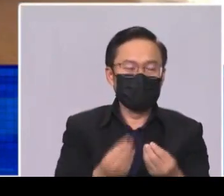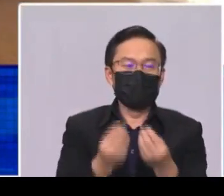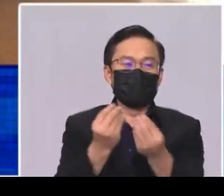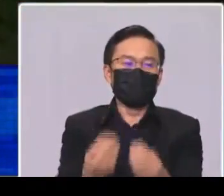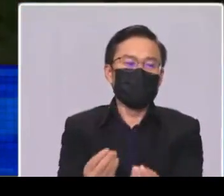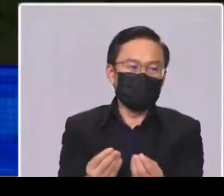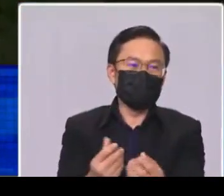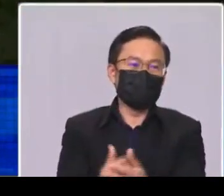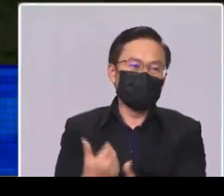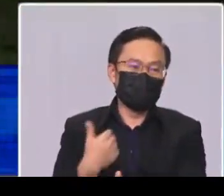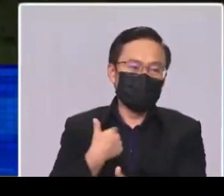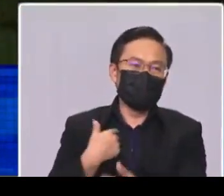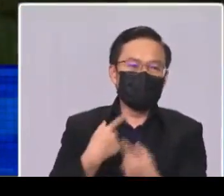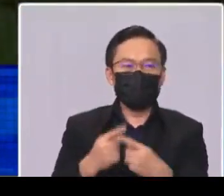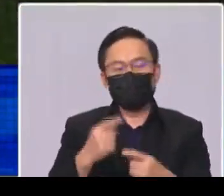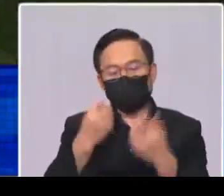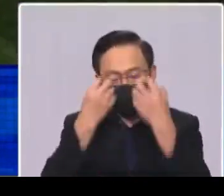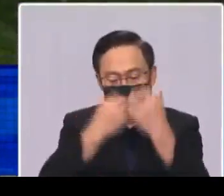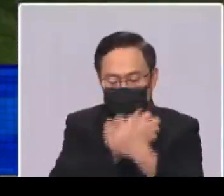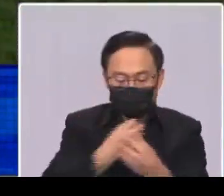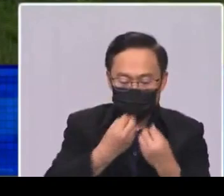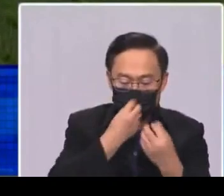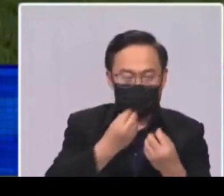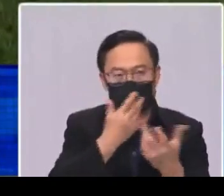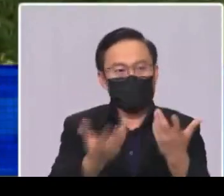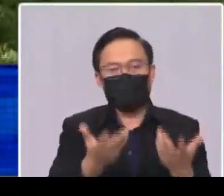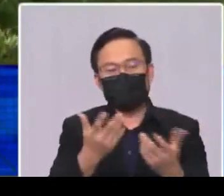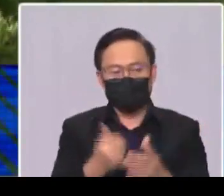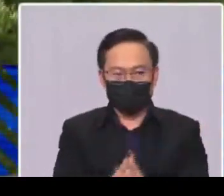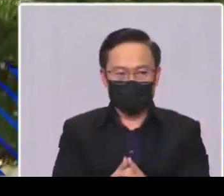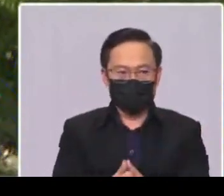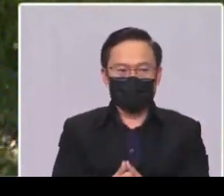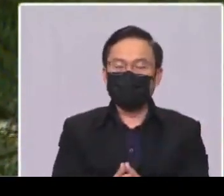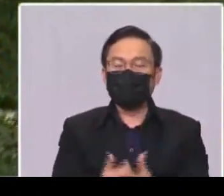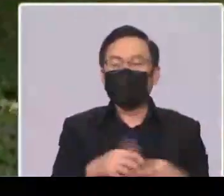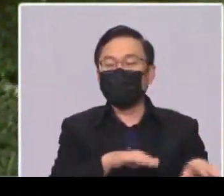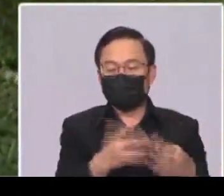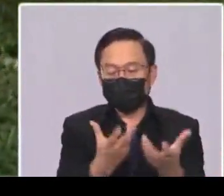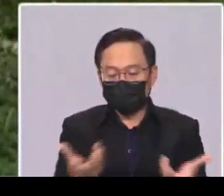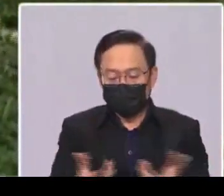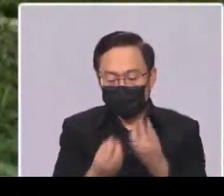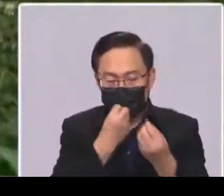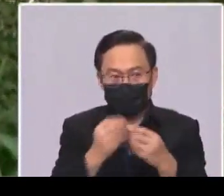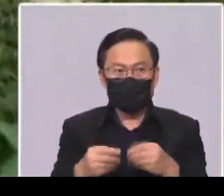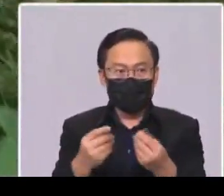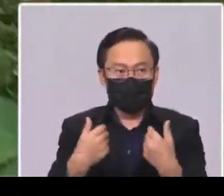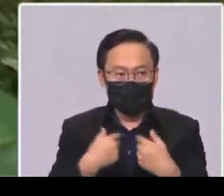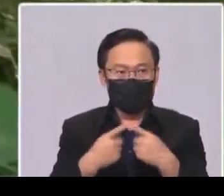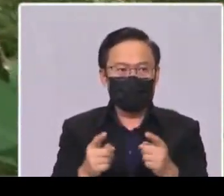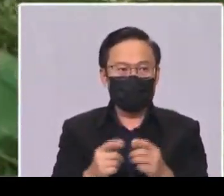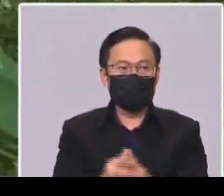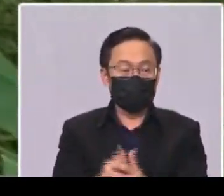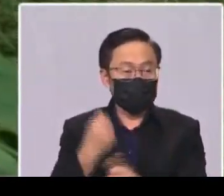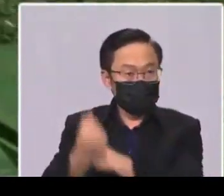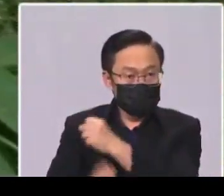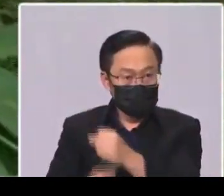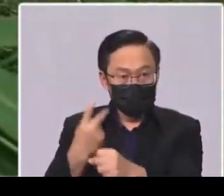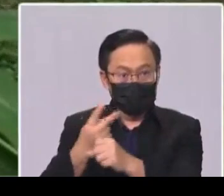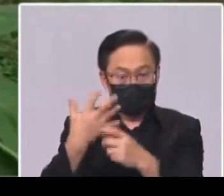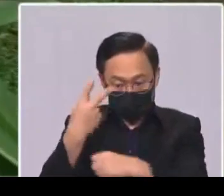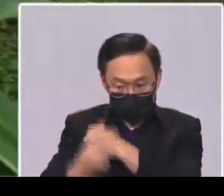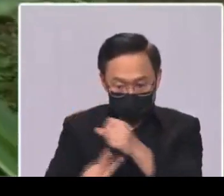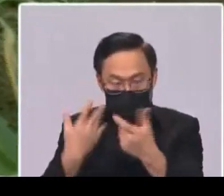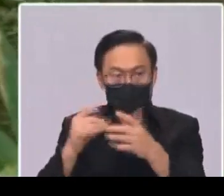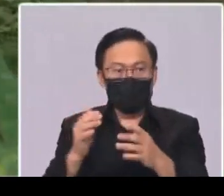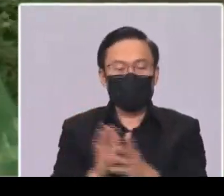ที่ในจะเตรียมเอาไว้ให้คาดว่าอาจจะเป็นเพราะว่ามันยังปรับตัวไม่ได้ไงก็คือคือไม่ได้ออกมาที่สวนหลังบ้านมา 2ปีกว่าแล้วนะ